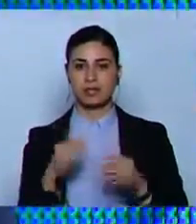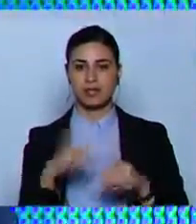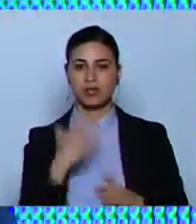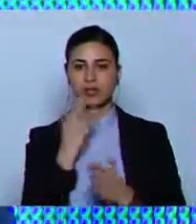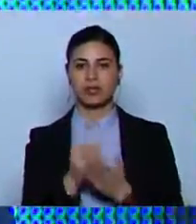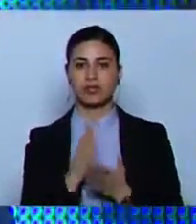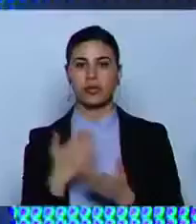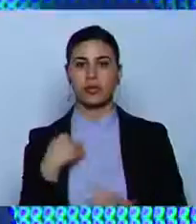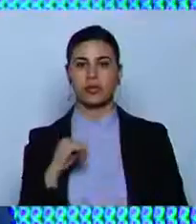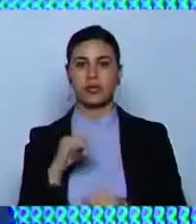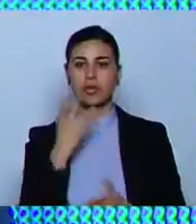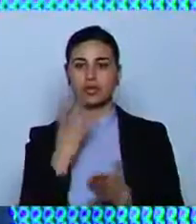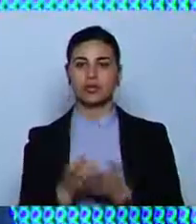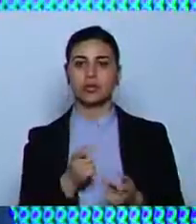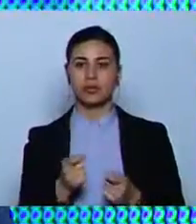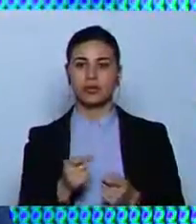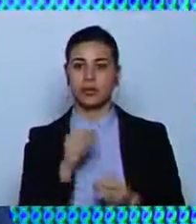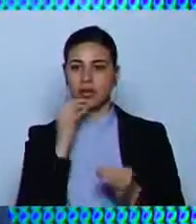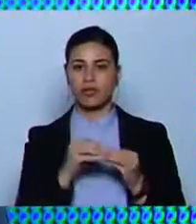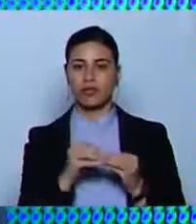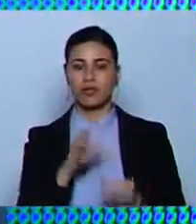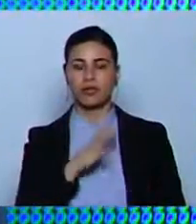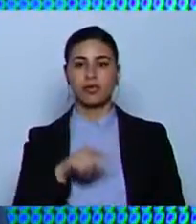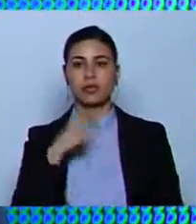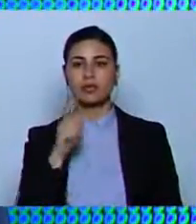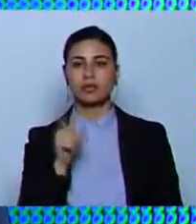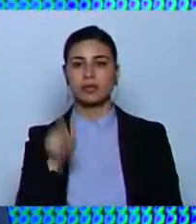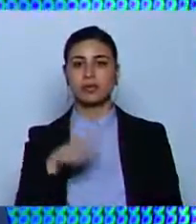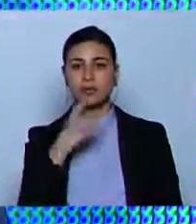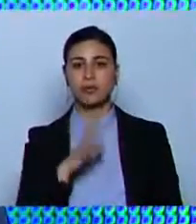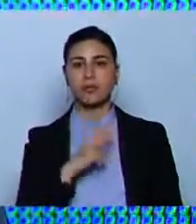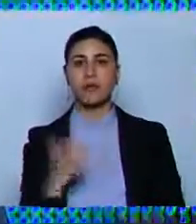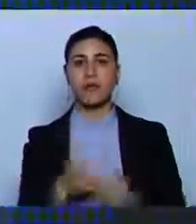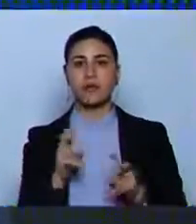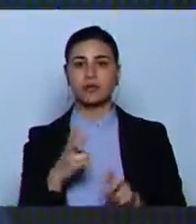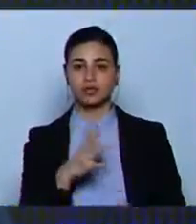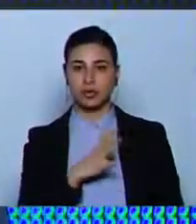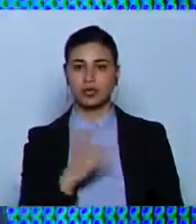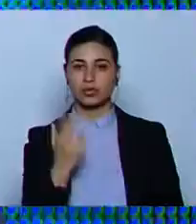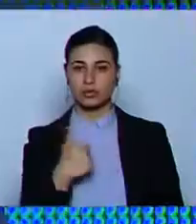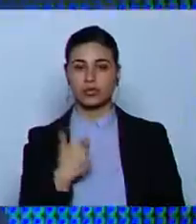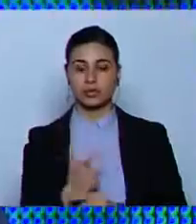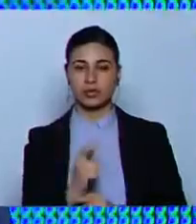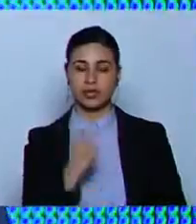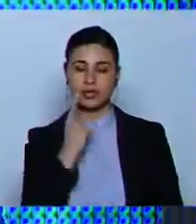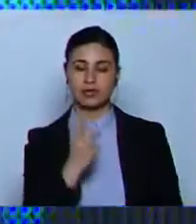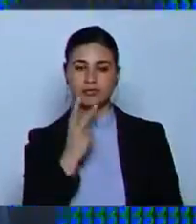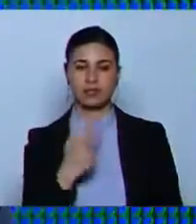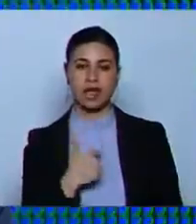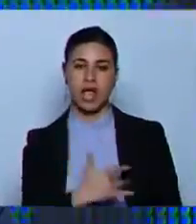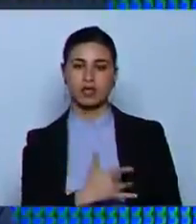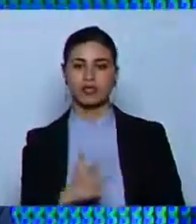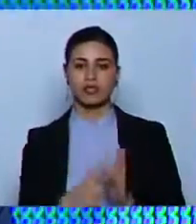ჩვენ ვართ მომხრე, რომ თვითმმართველობები შენარჩუნდეს. ამას რატო ვიძახეთ? თქვენ ძალეთ, რომ განხილვისაგანი უნდა იყოს თვითმმართველობა. მე ძალიან მეეჭვება, რომ ამ